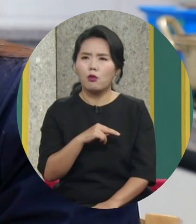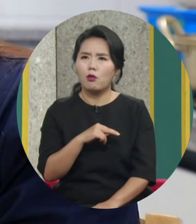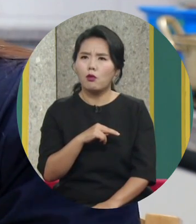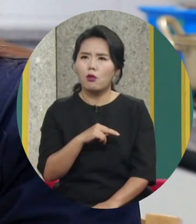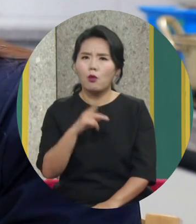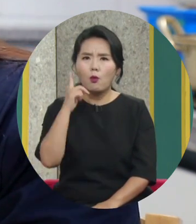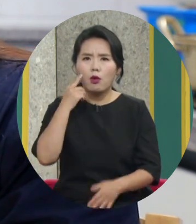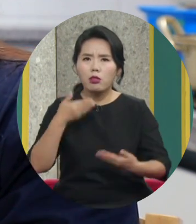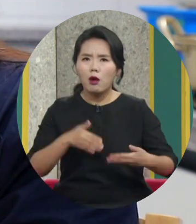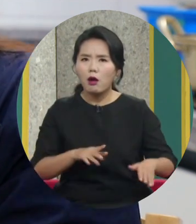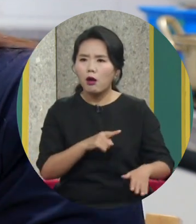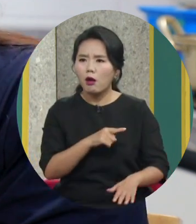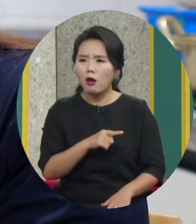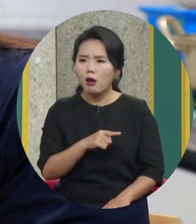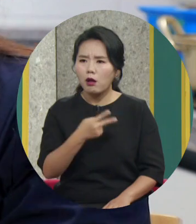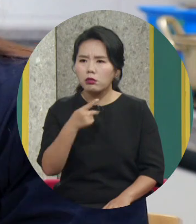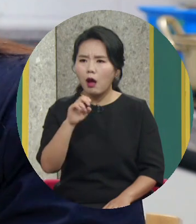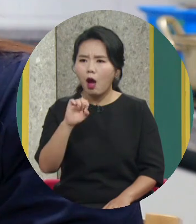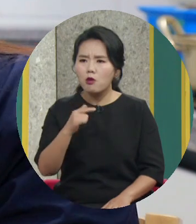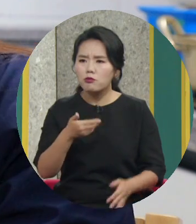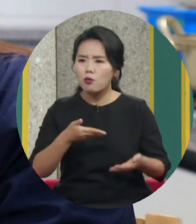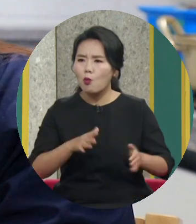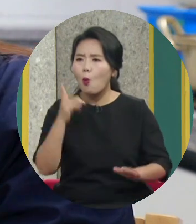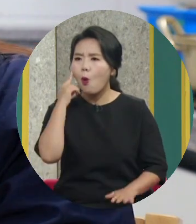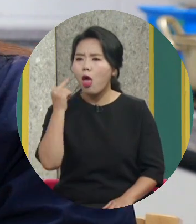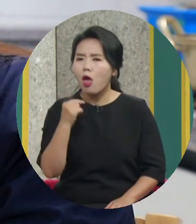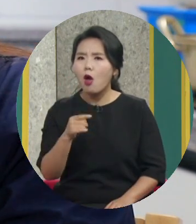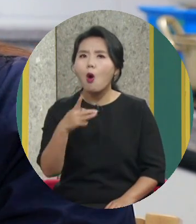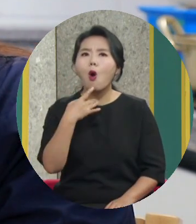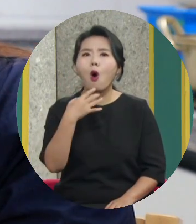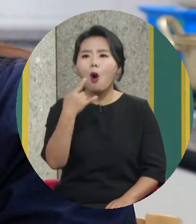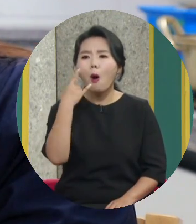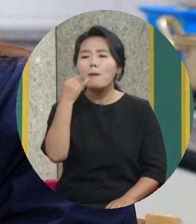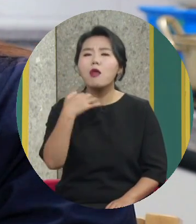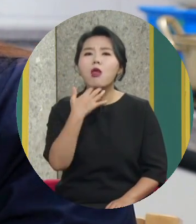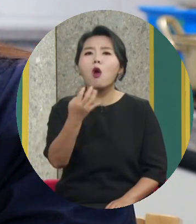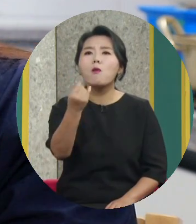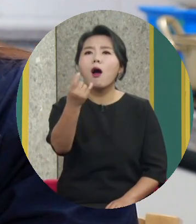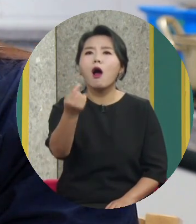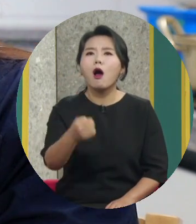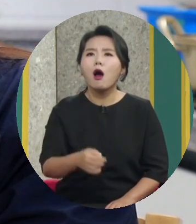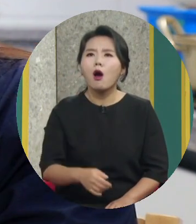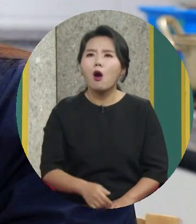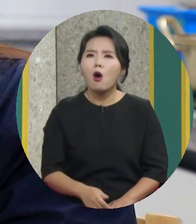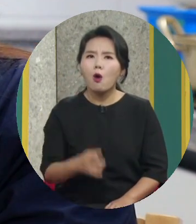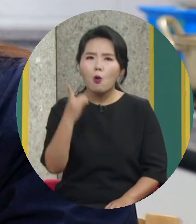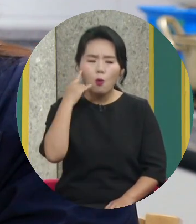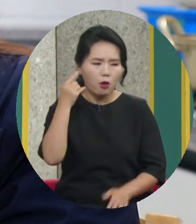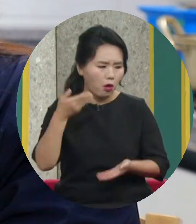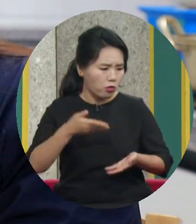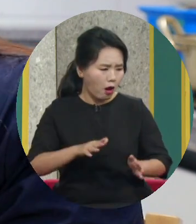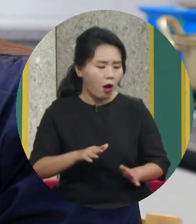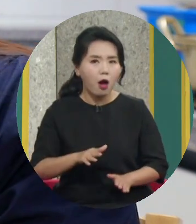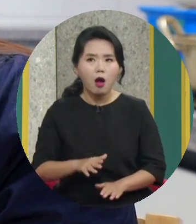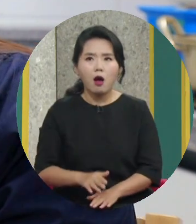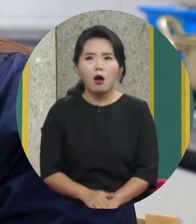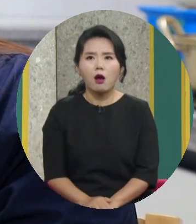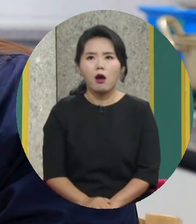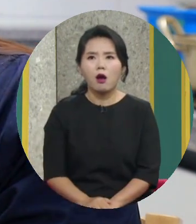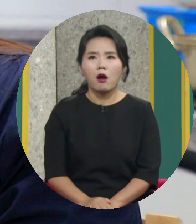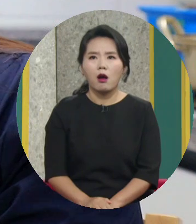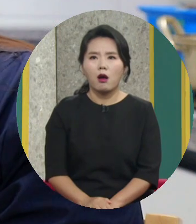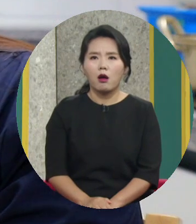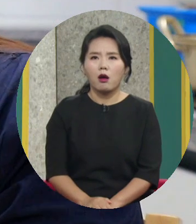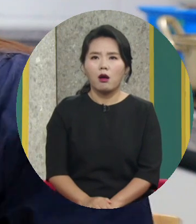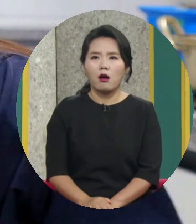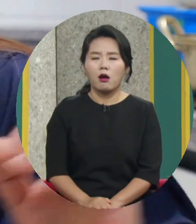왜 낳았니에요. 엄마 나이가 몇이냐고 물어보고 왜 낳았냐고 그런 걸 물어보더라고요. 그래서 그때 당시는 너무